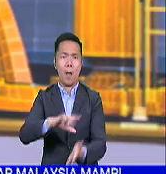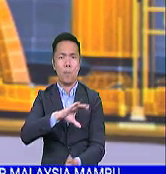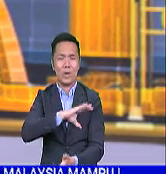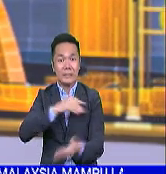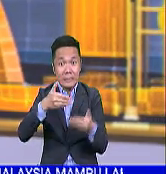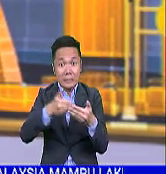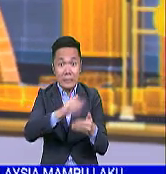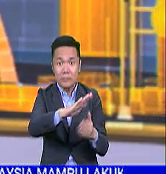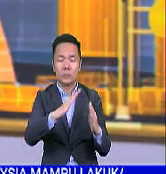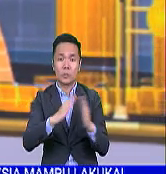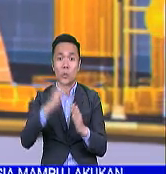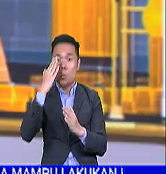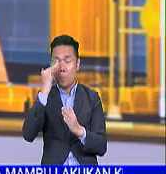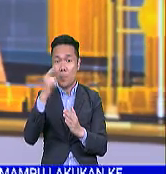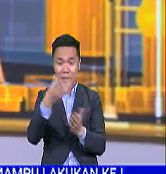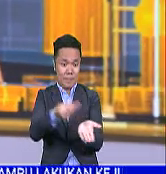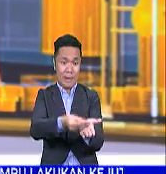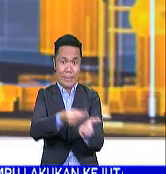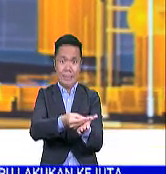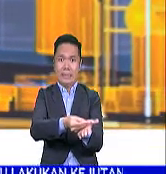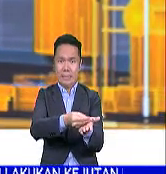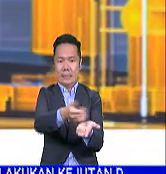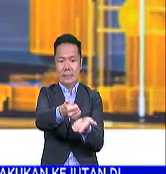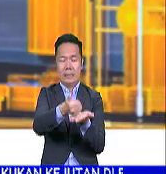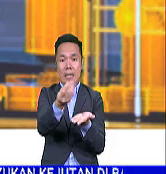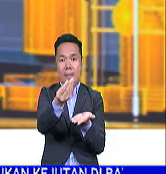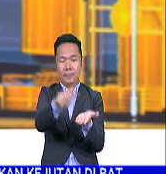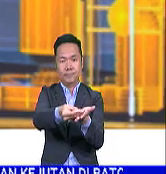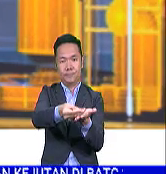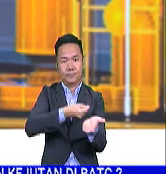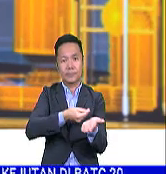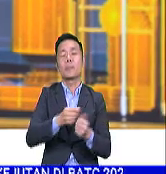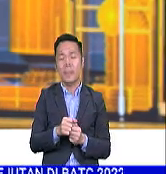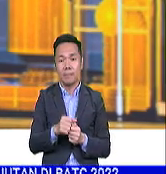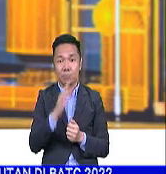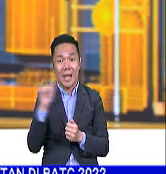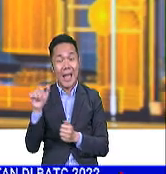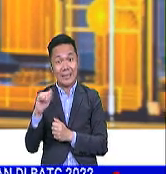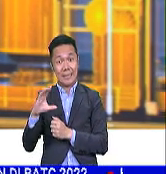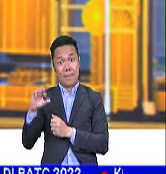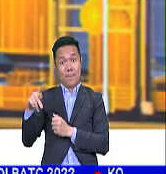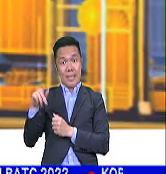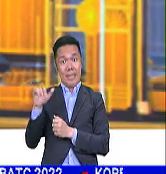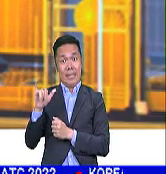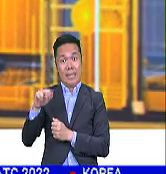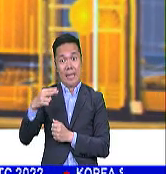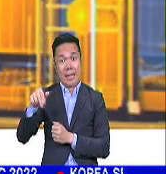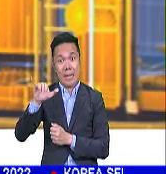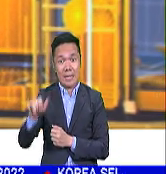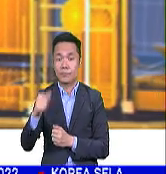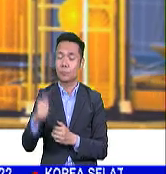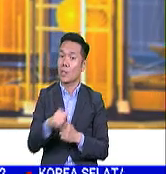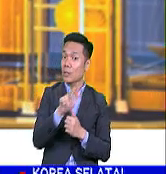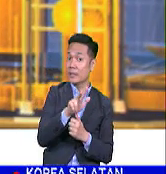Polis Berhampiran bagi memudahkan tuntutan dibuat. Ketua Polis Daerah Ipoh, ACP Yahya Hassan berkata, setakat ini pihaknya telah